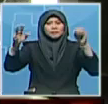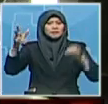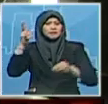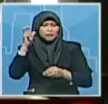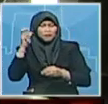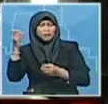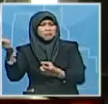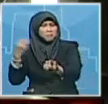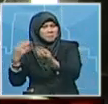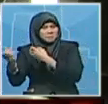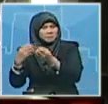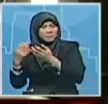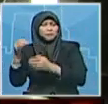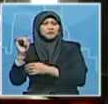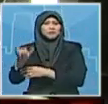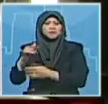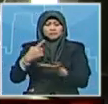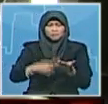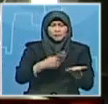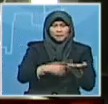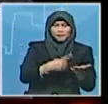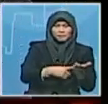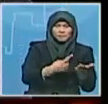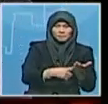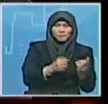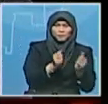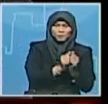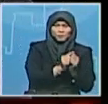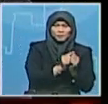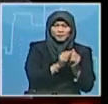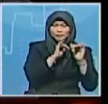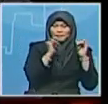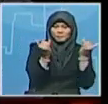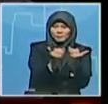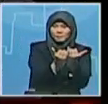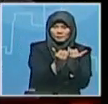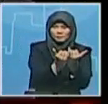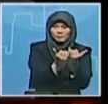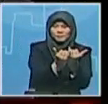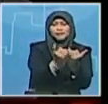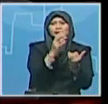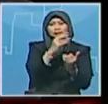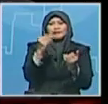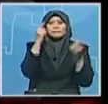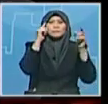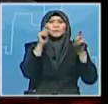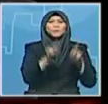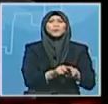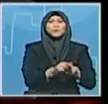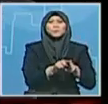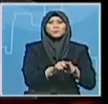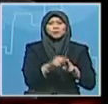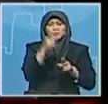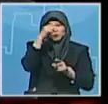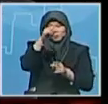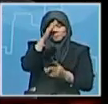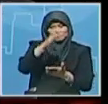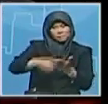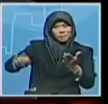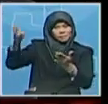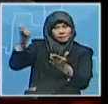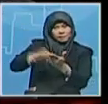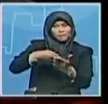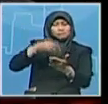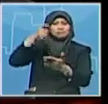mendengar perkara ini, akhirnya berondinglah dengan pihak syarikat konsesi dan dapat persetujuan untuk membatalkan